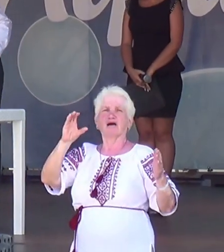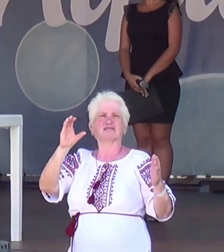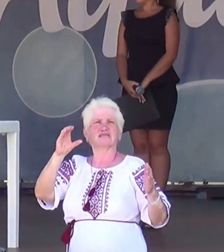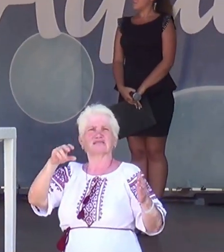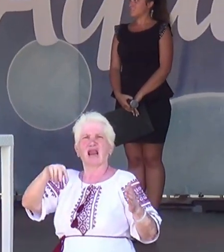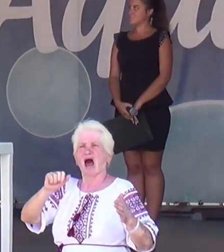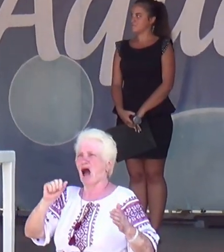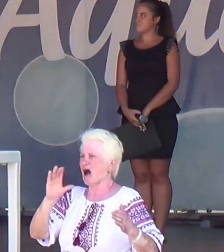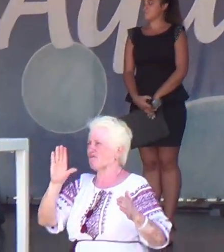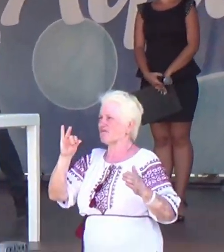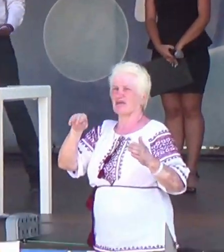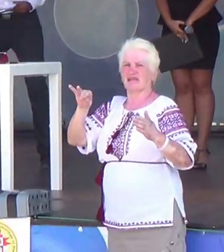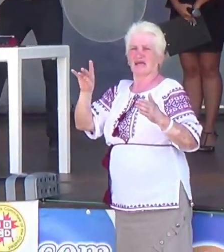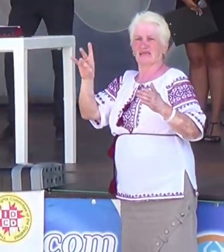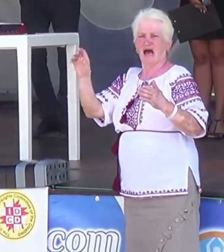слово.